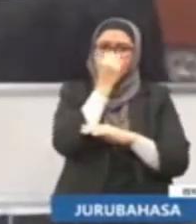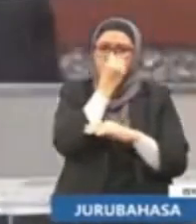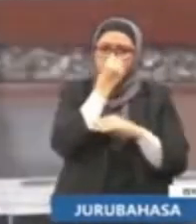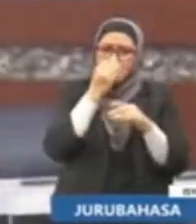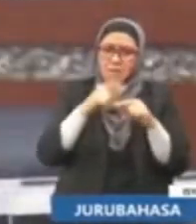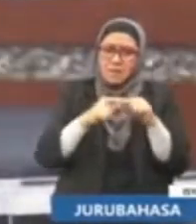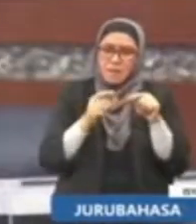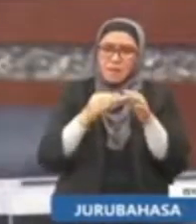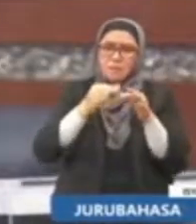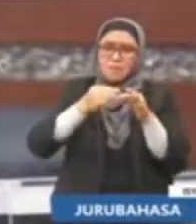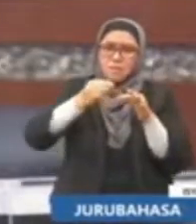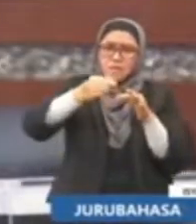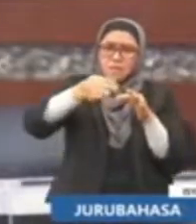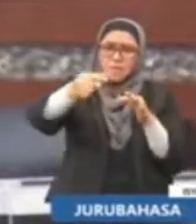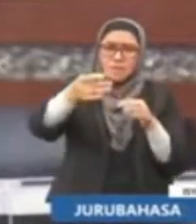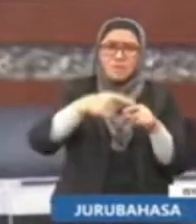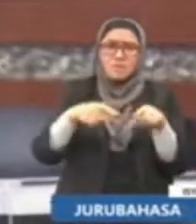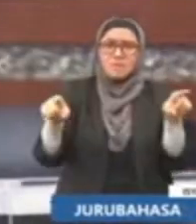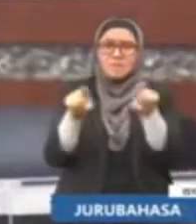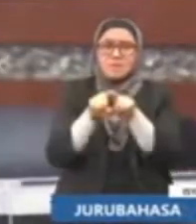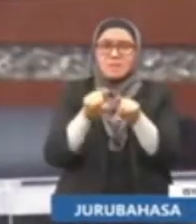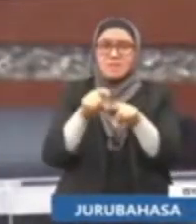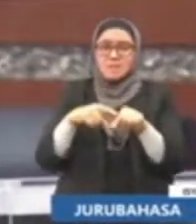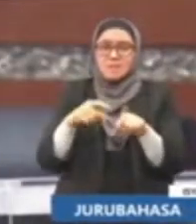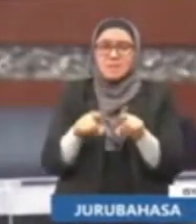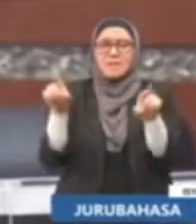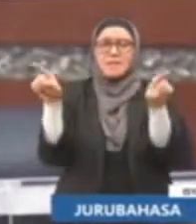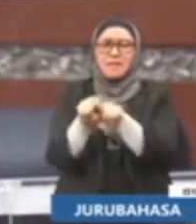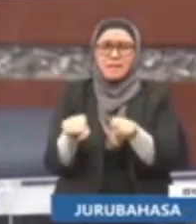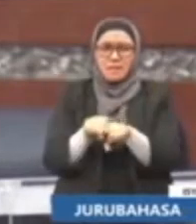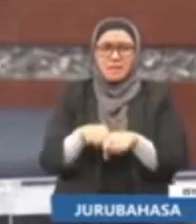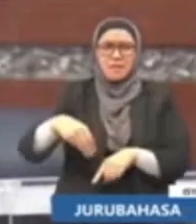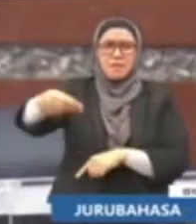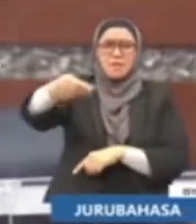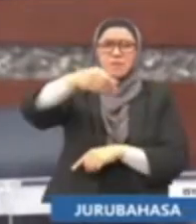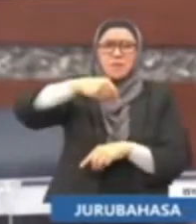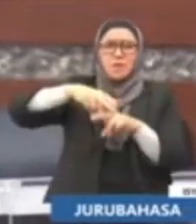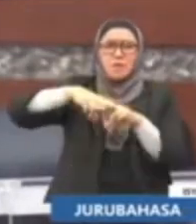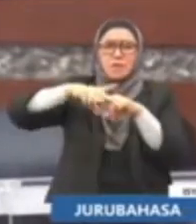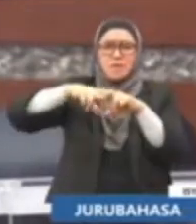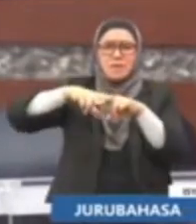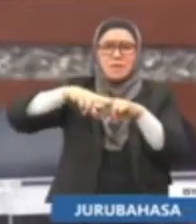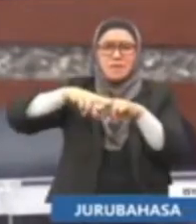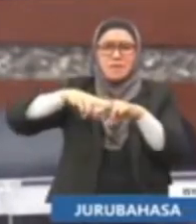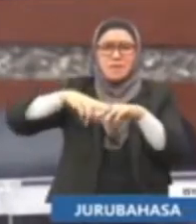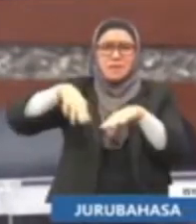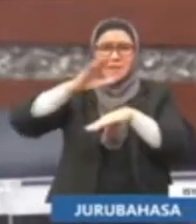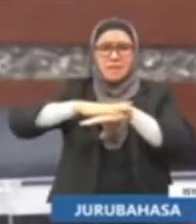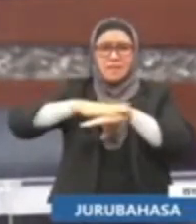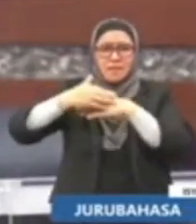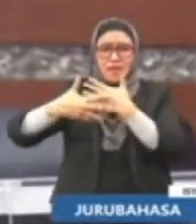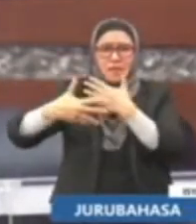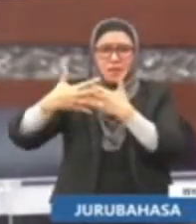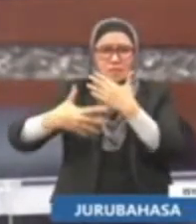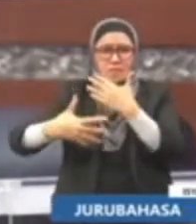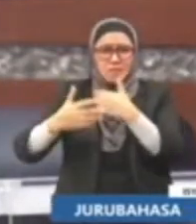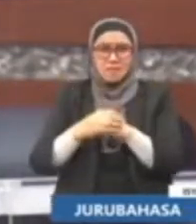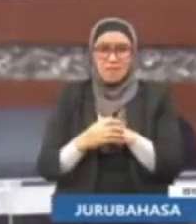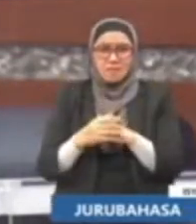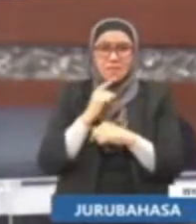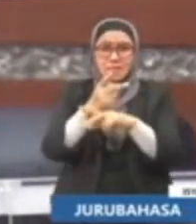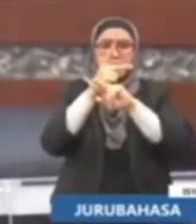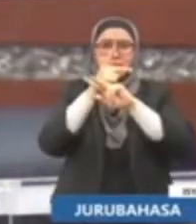seperti menabur garam di atas luka walaupun para peminjam sedar atas secara syarat